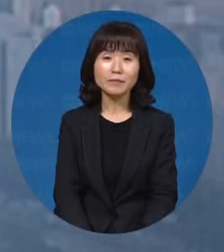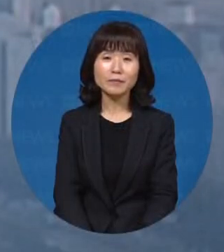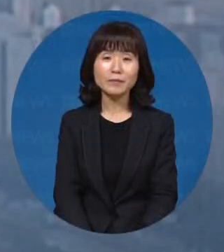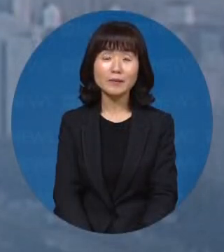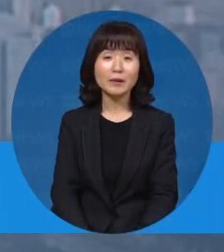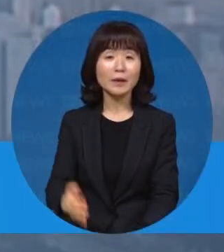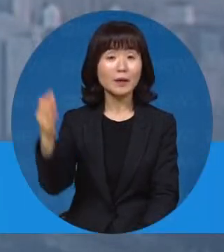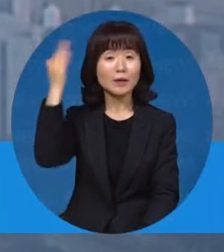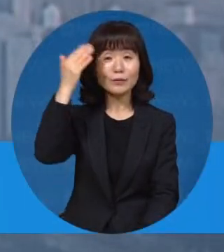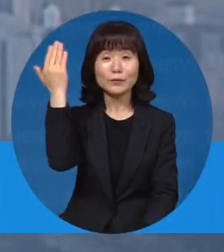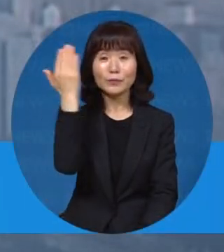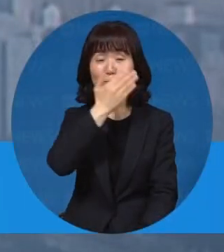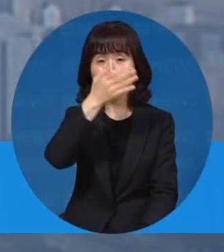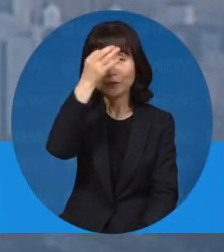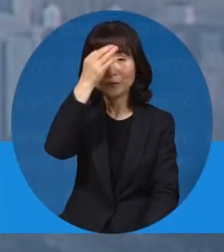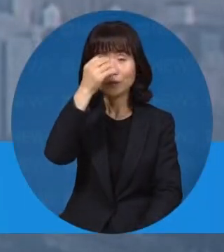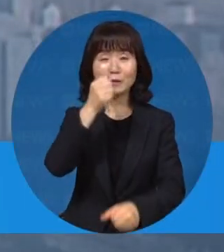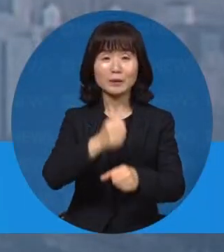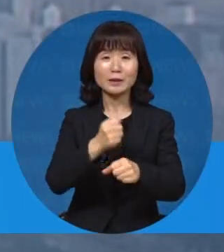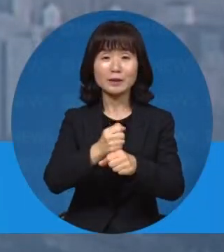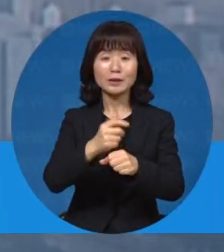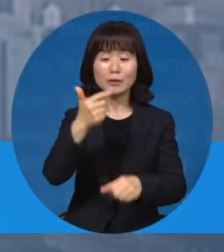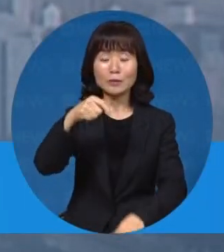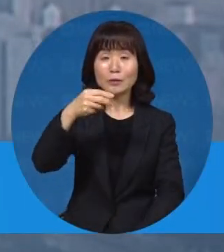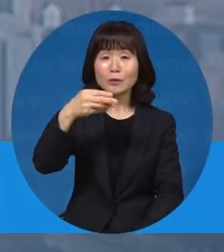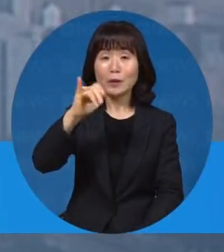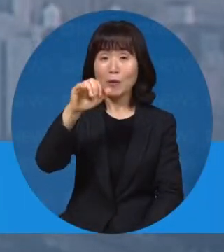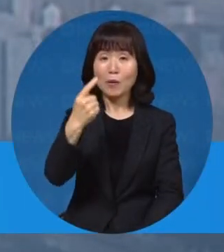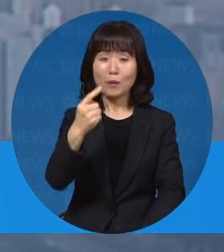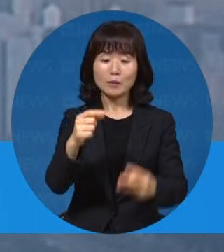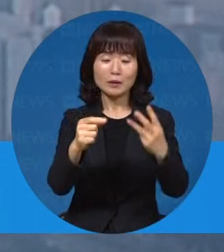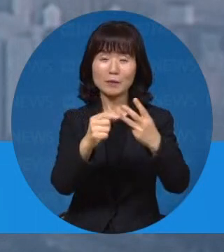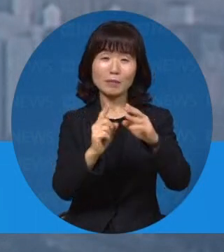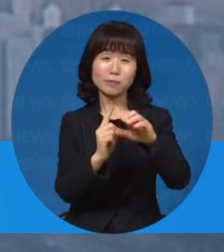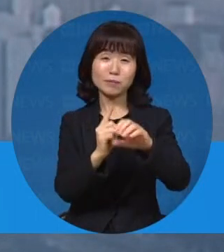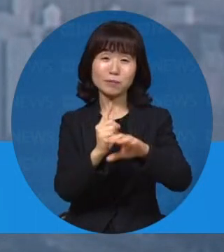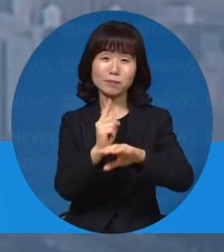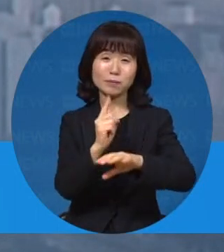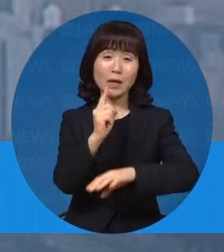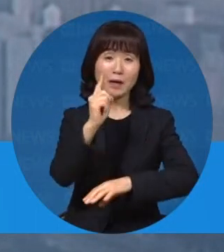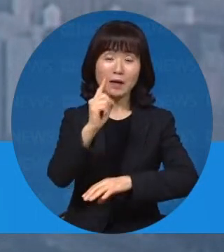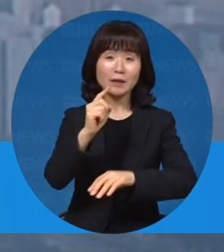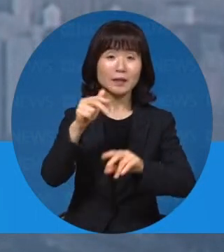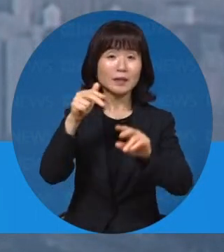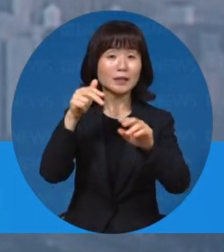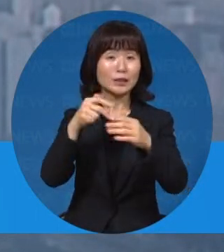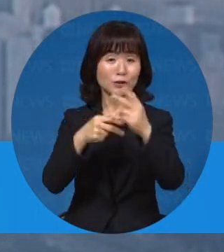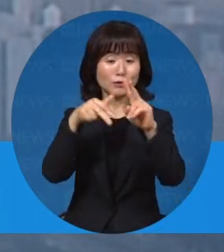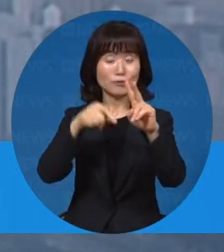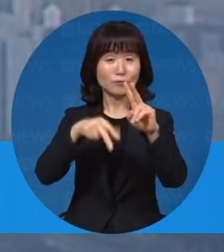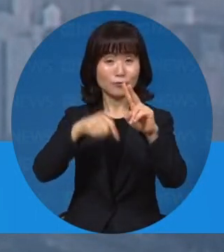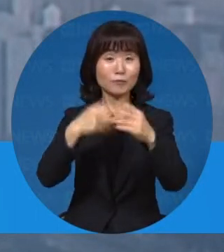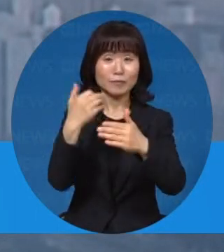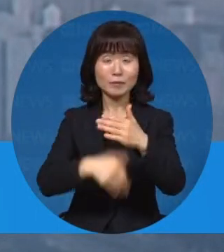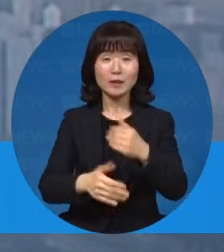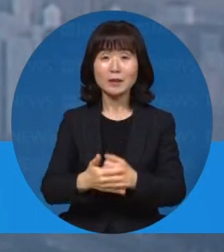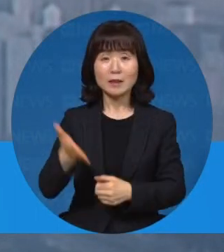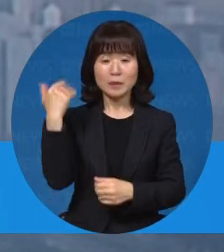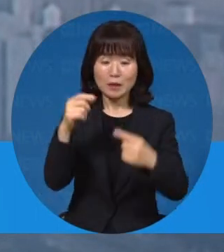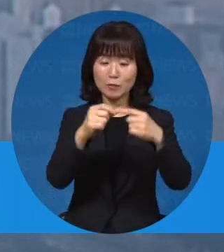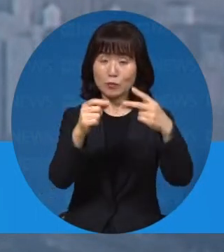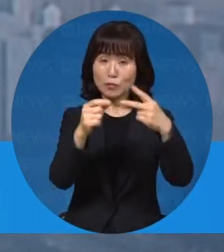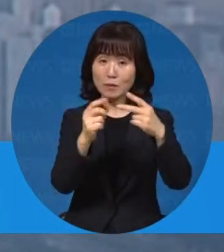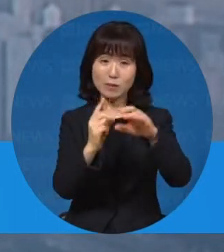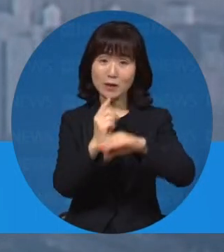순수 우리 기술로 만든 발사체 누리호의 세 번째 발사가 약 2주 앞으로 다가왔습니다. 지난 두 번의 발사와는